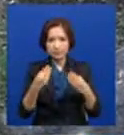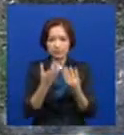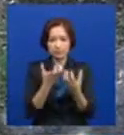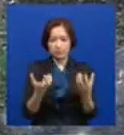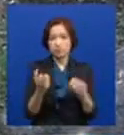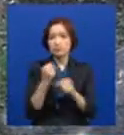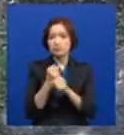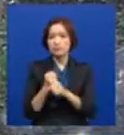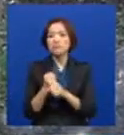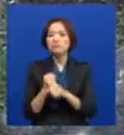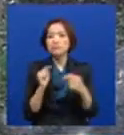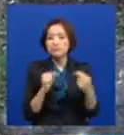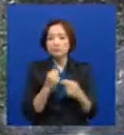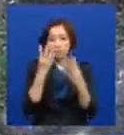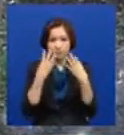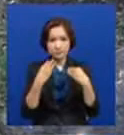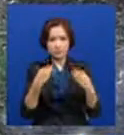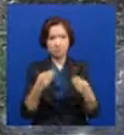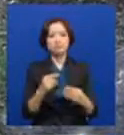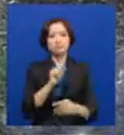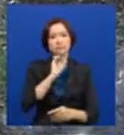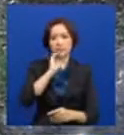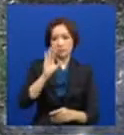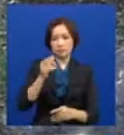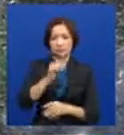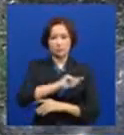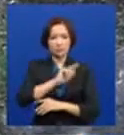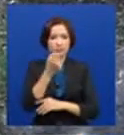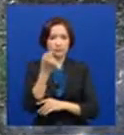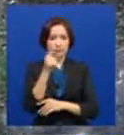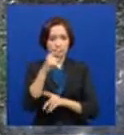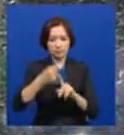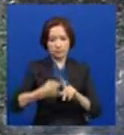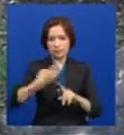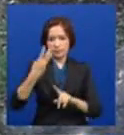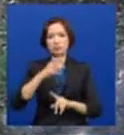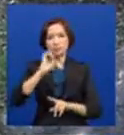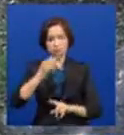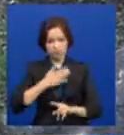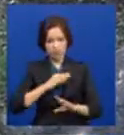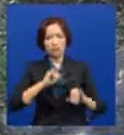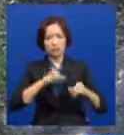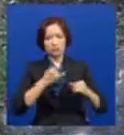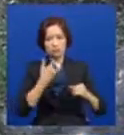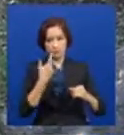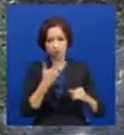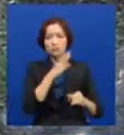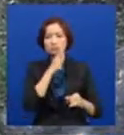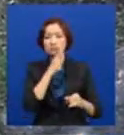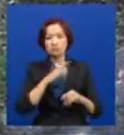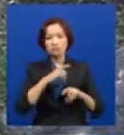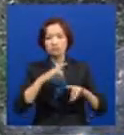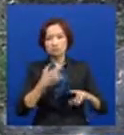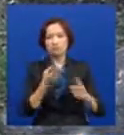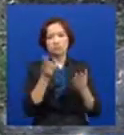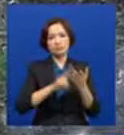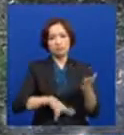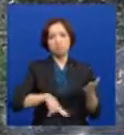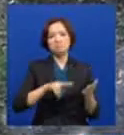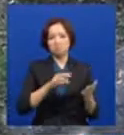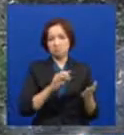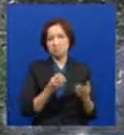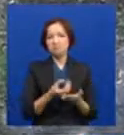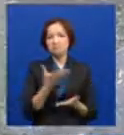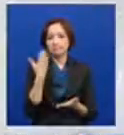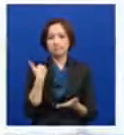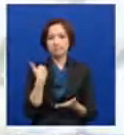าช้างสามารถมาแจ้งการครอบครองได้ภายในวันที่21เมษายนนี้หากฝ่าฝืนจะมีโทษปรับไม่เกิน3ล้านบาทติดตามได้จากรายง